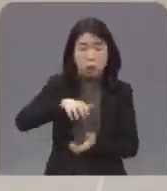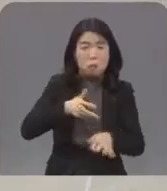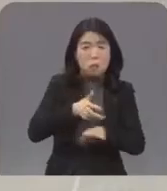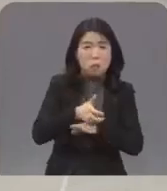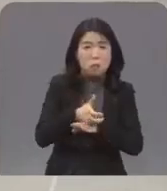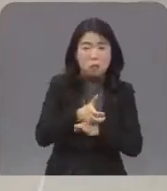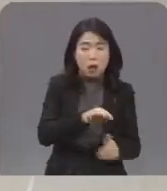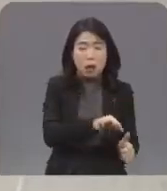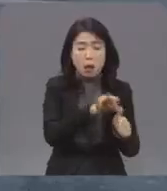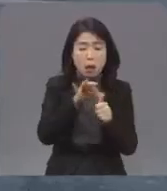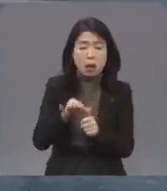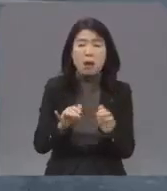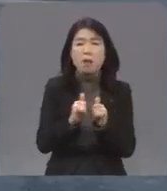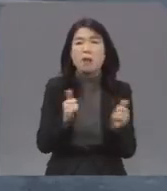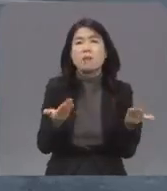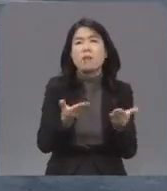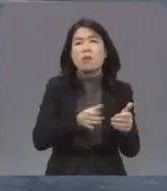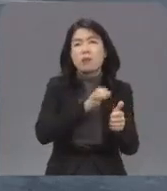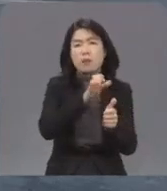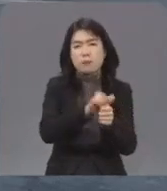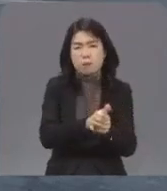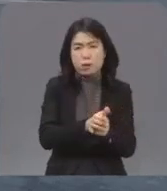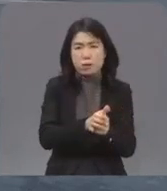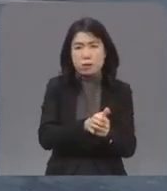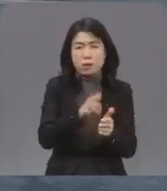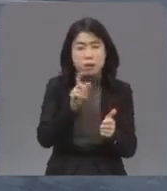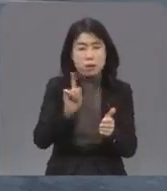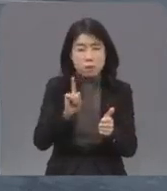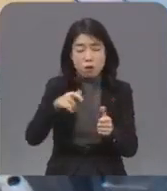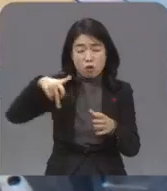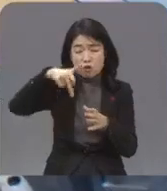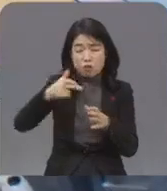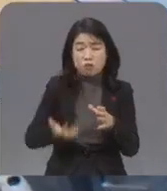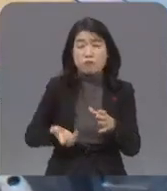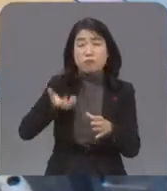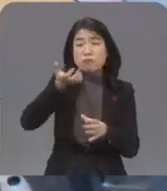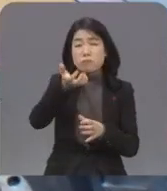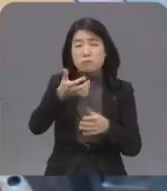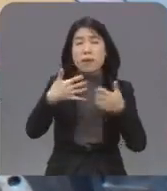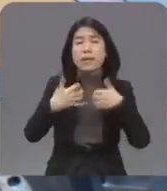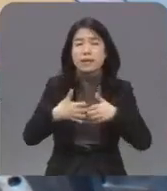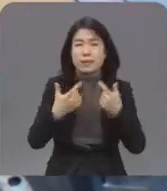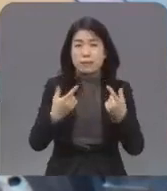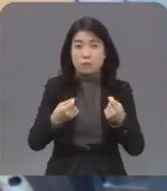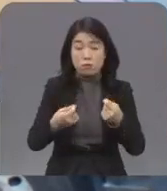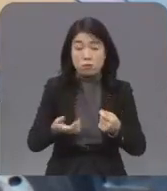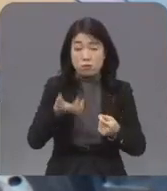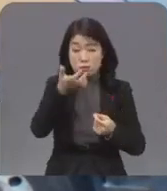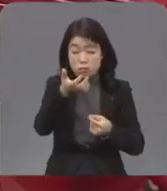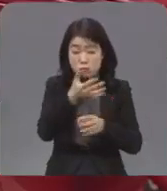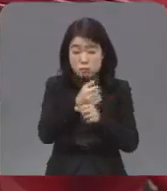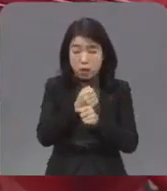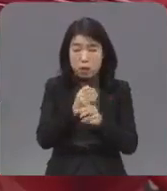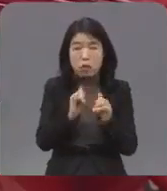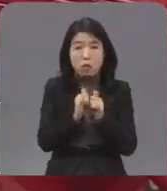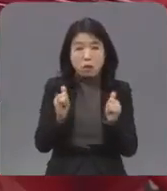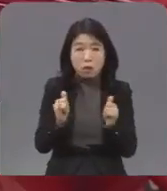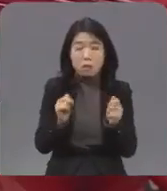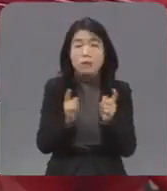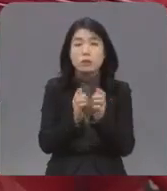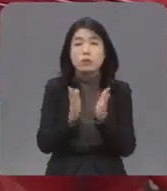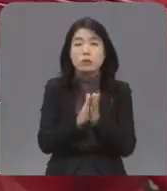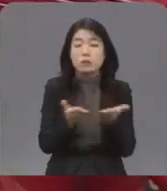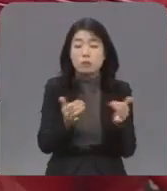고용한 노동자들이었습니다. 펌프카는 콘크리트를 고층으로 옮기는 장비로 이 장비 대여 계약을 맺은 업체가